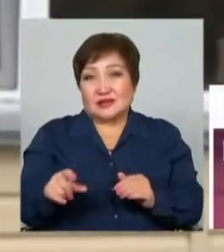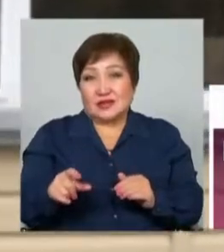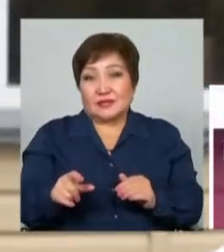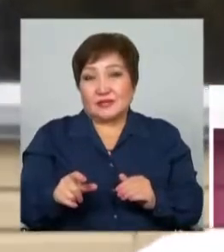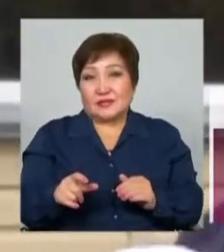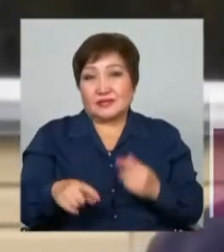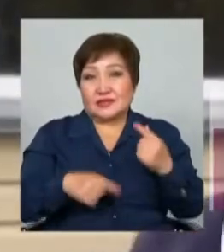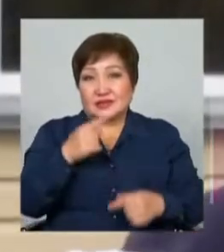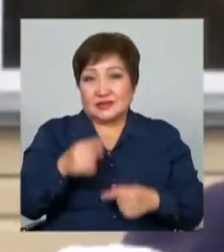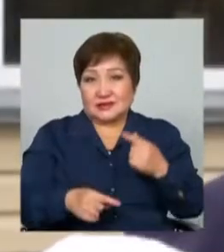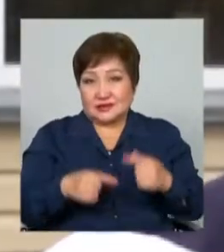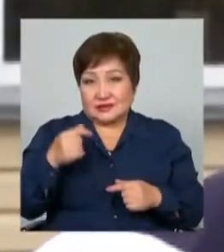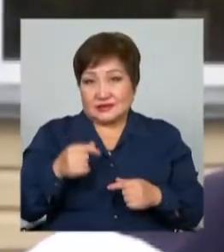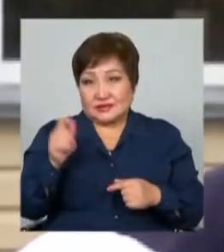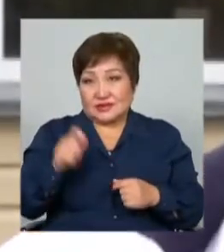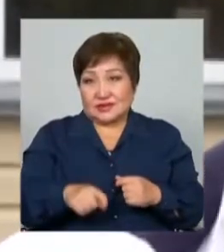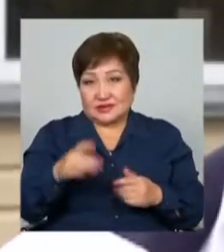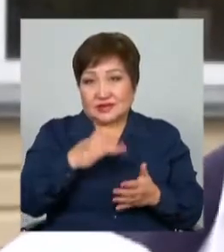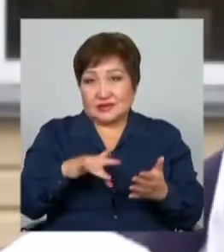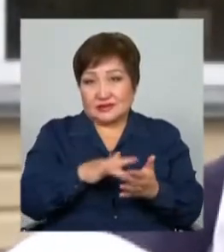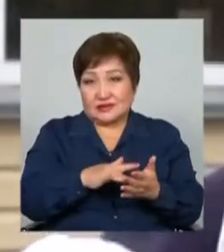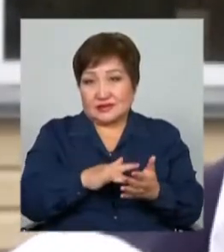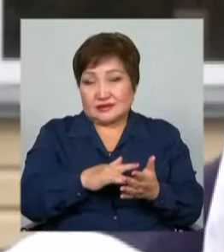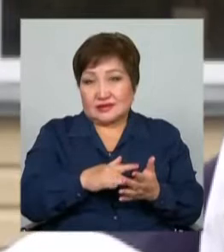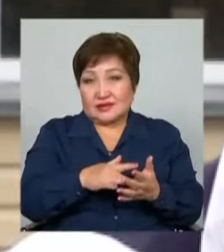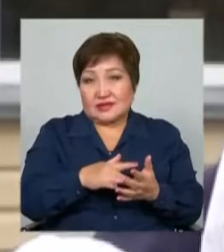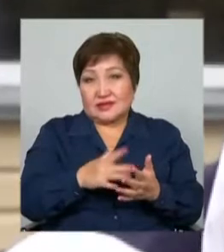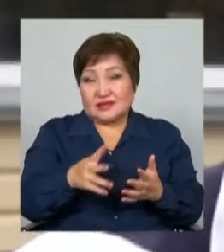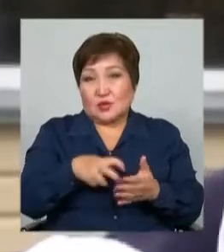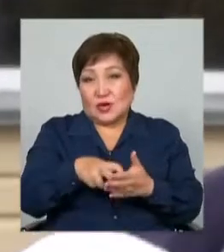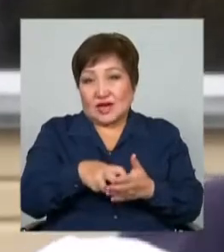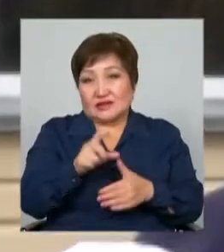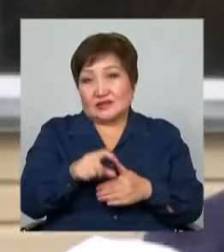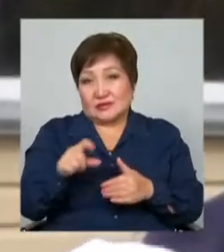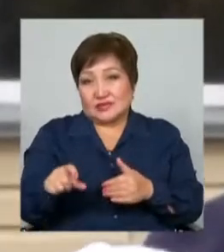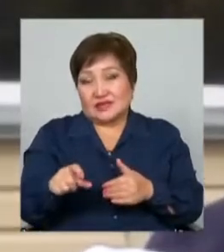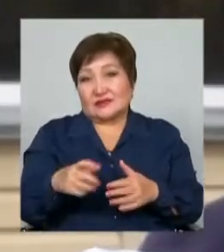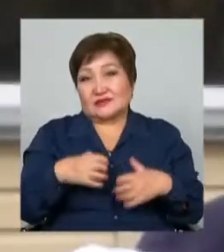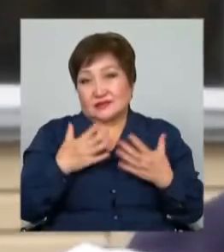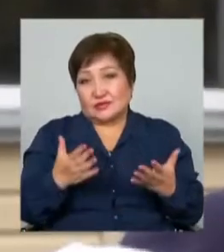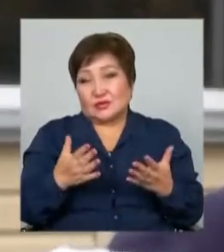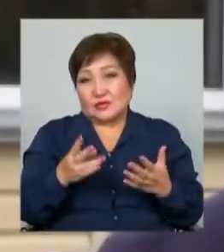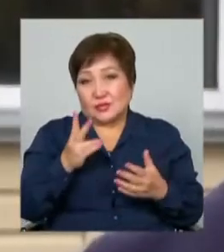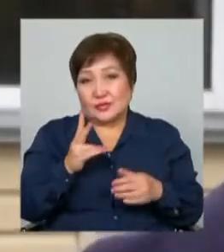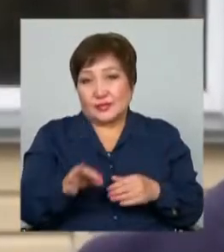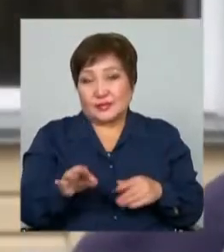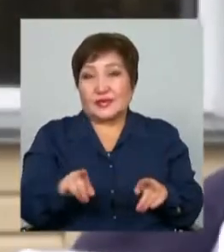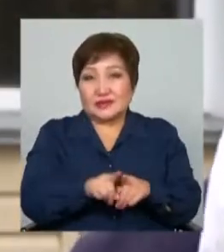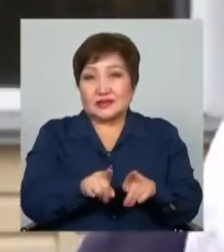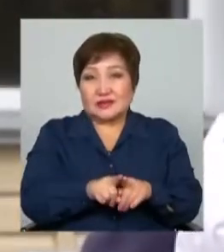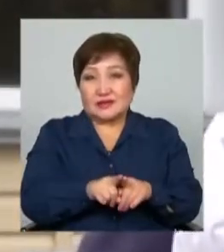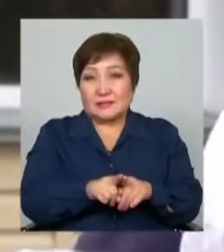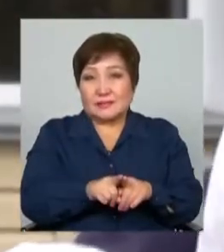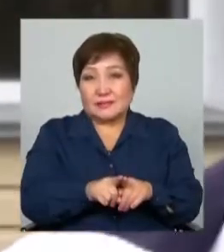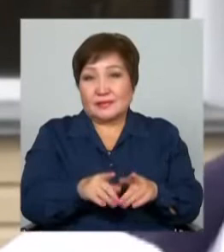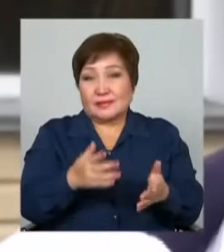кәсі қалада, мына қалаға кетсең де көшсең бір адам сіскенет, қорқат, сасат та. Бірақ мына жерде бізді қарасқанымен өзі дәл не